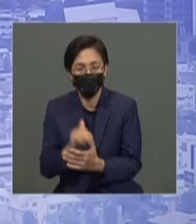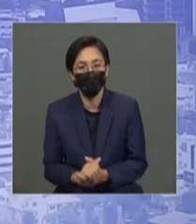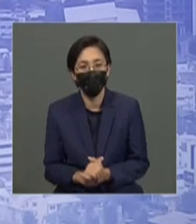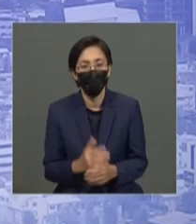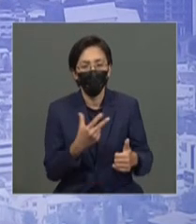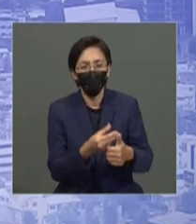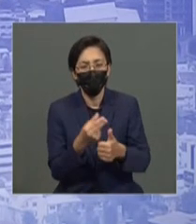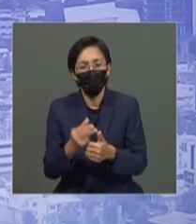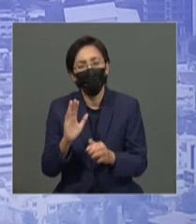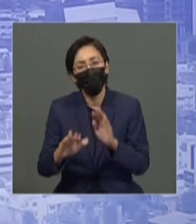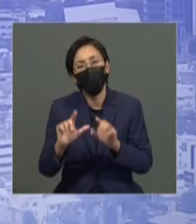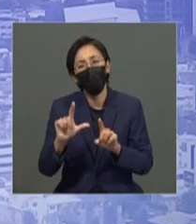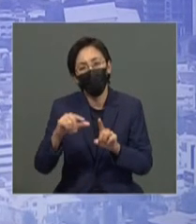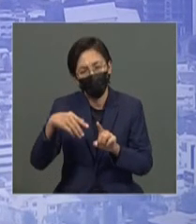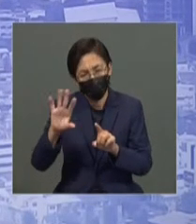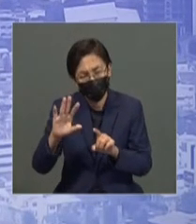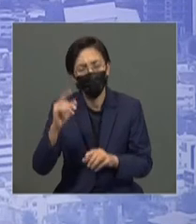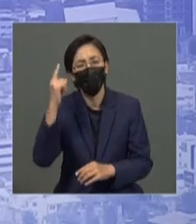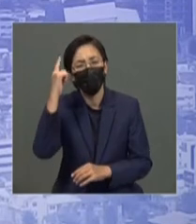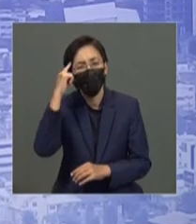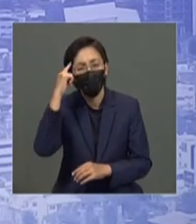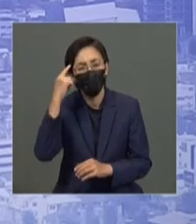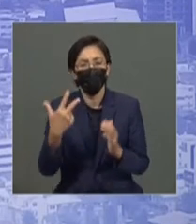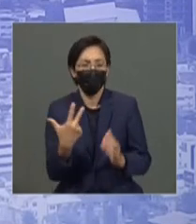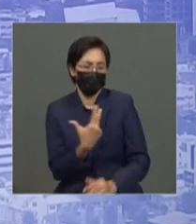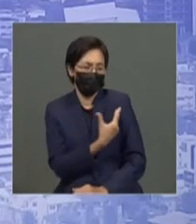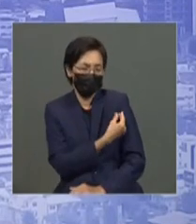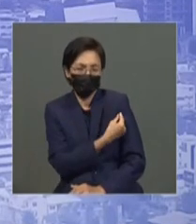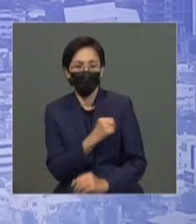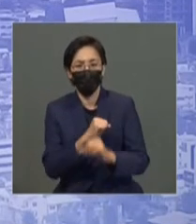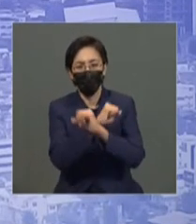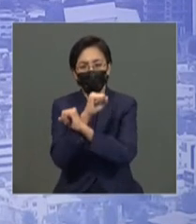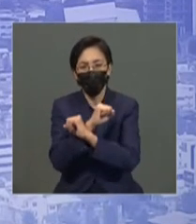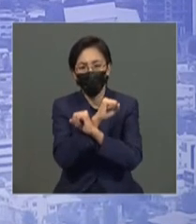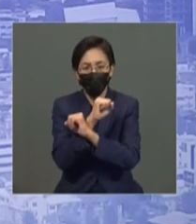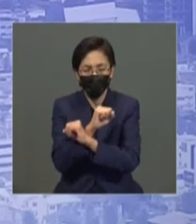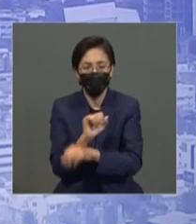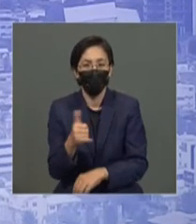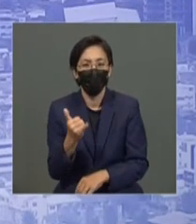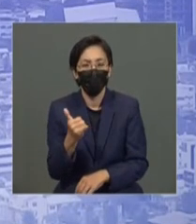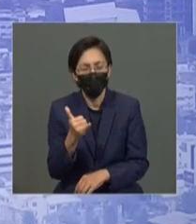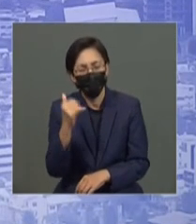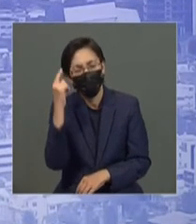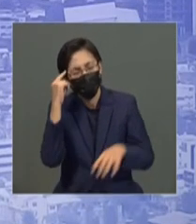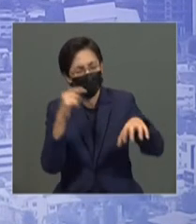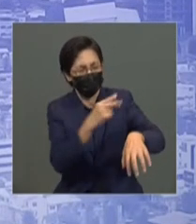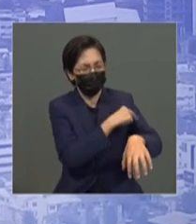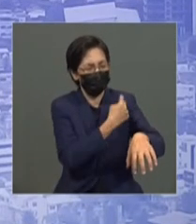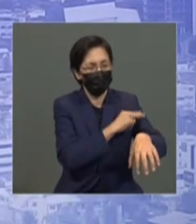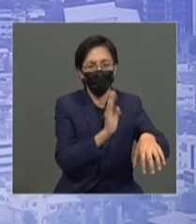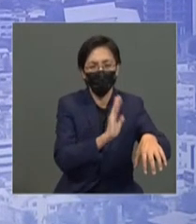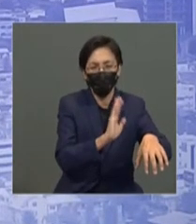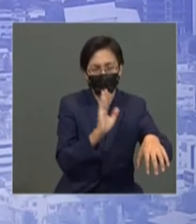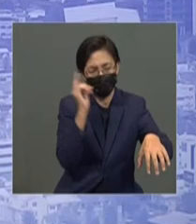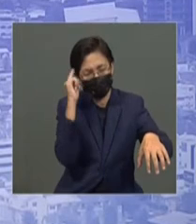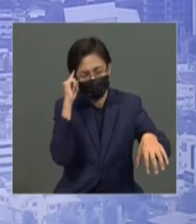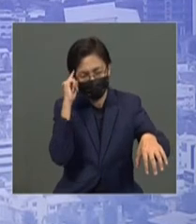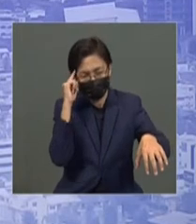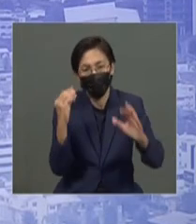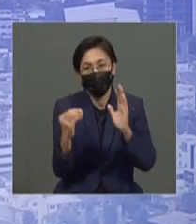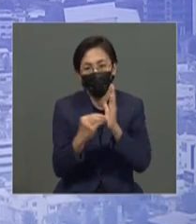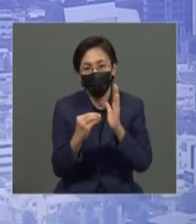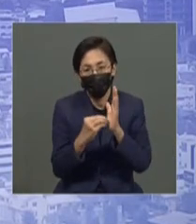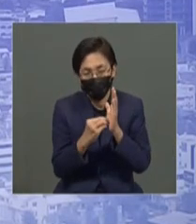นเรามั่นใจว่ามีความปลอดภัยค่ะอาจจะมีการพิจารณาให้มีการฉีดได้นะคะอย่างกทม.